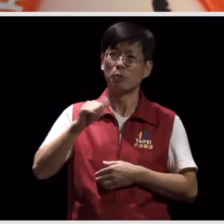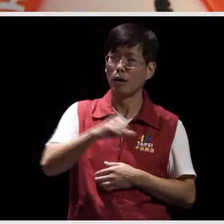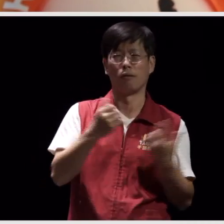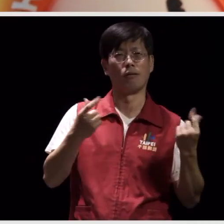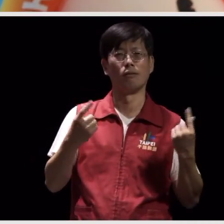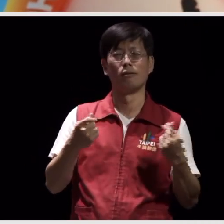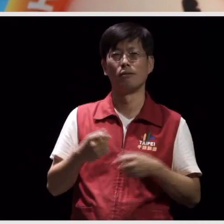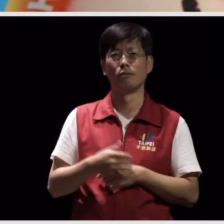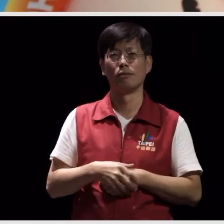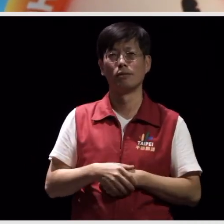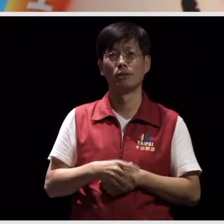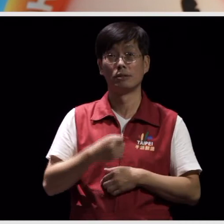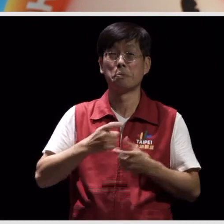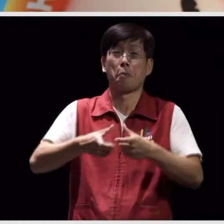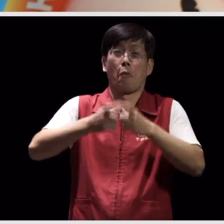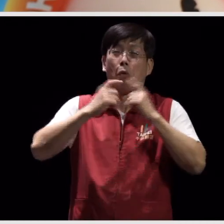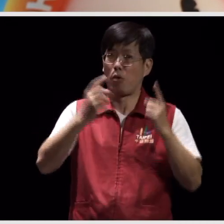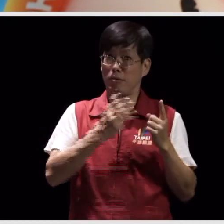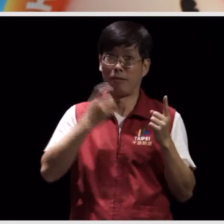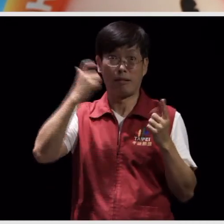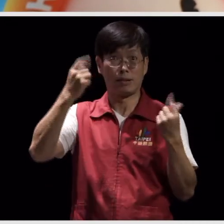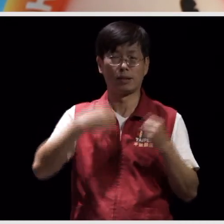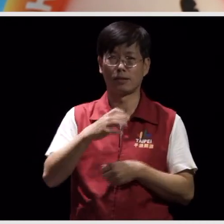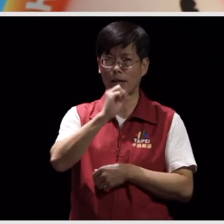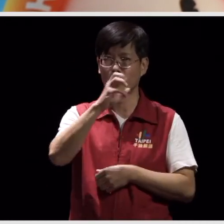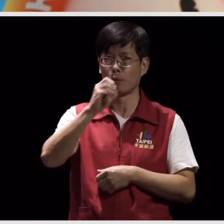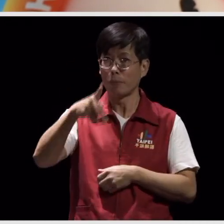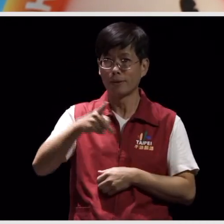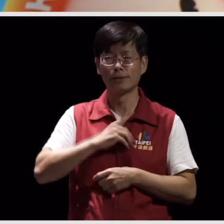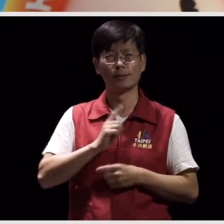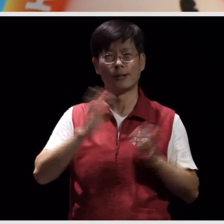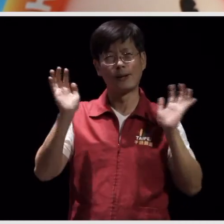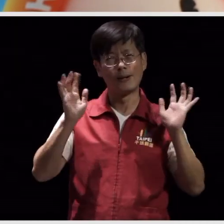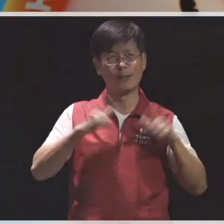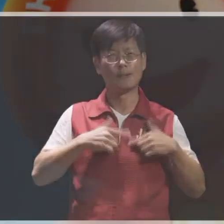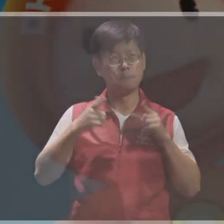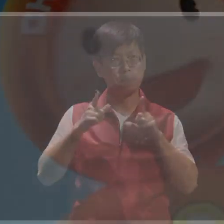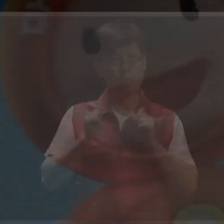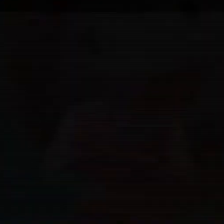是。”你只要回归一个像爷爷那个，你知道有个 SOP， 回归一个童心，任何都是学习的。